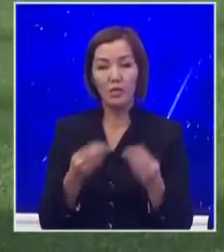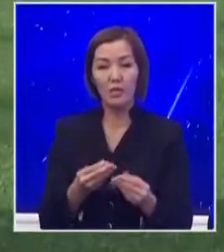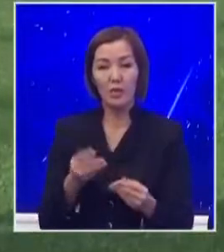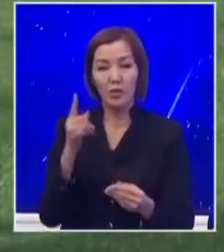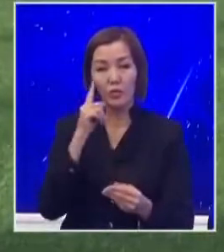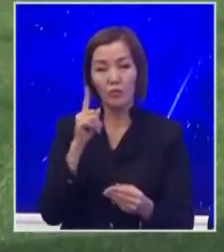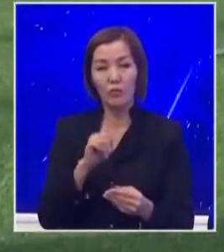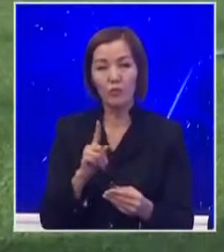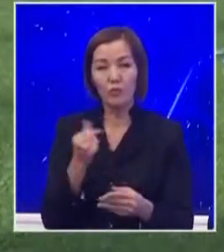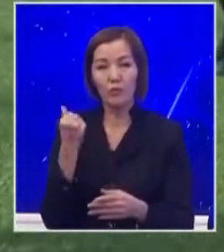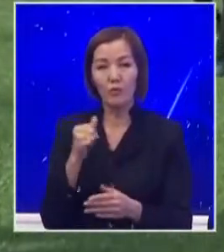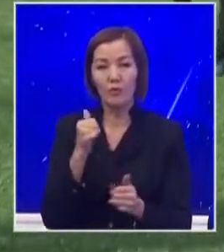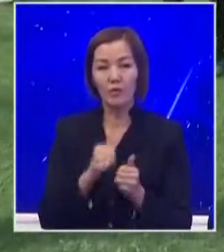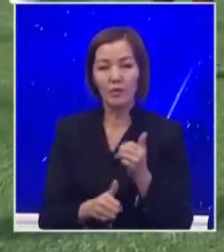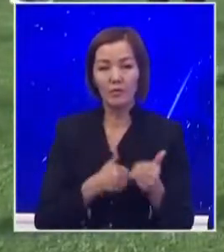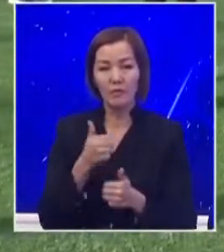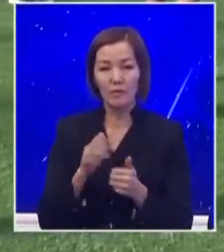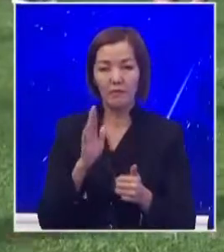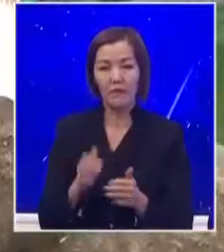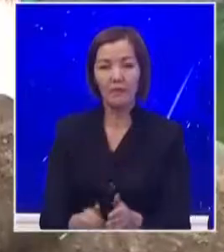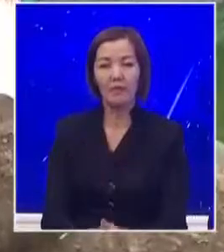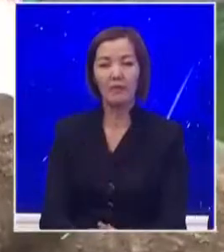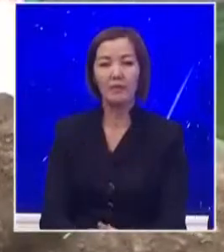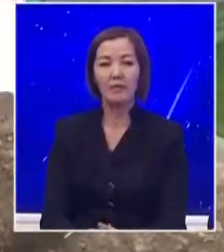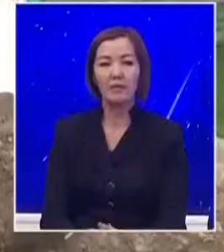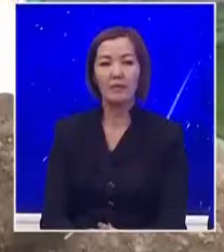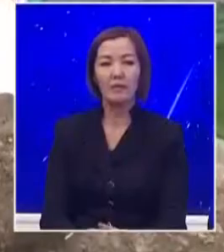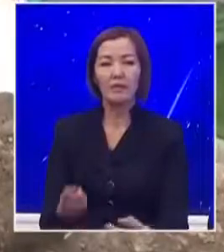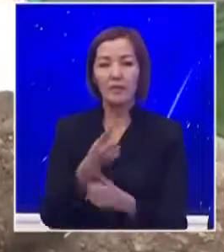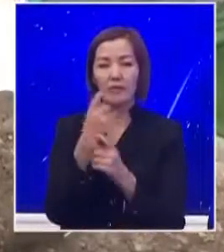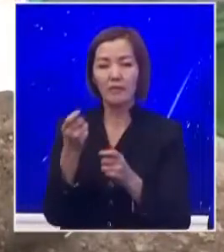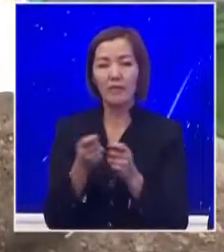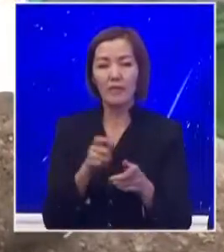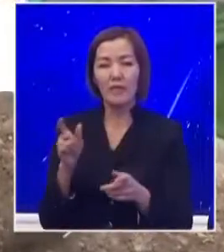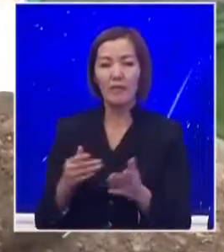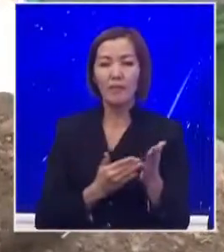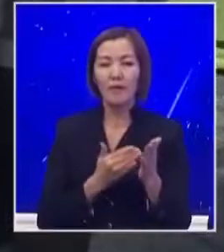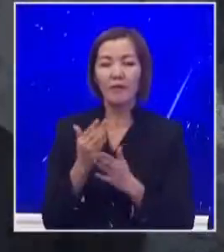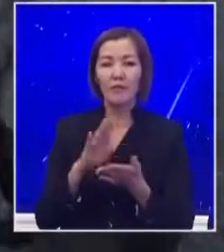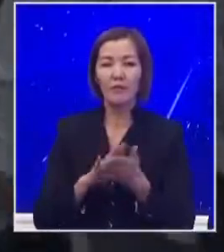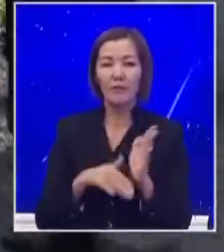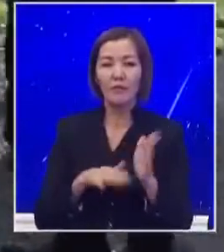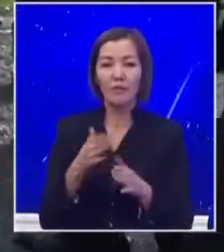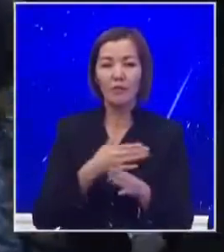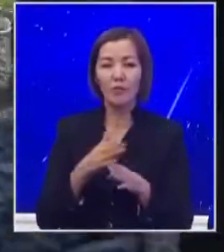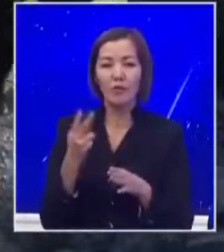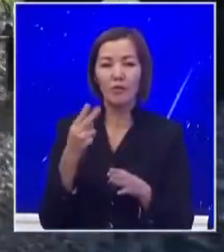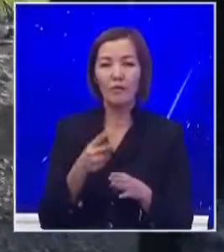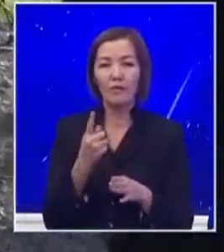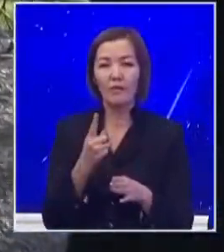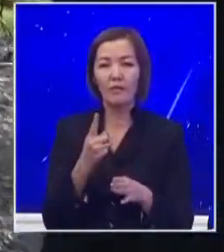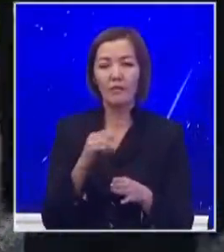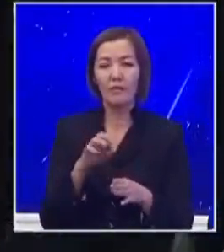что я буду побеждать в каждом соревновании. Как сообщил аким района, на повышение благосостояния выделено более